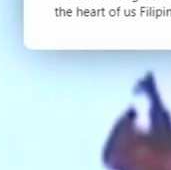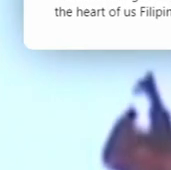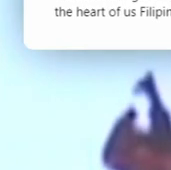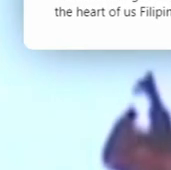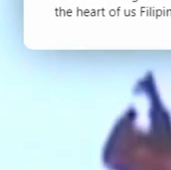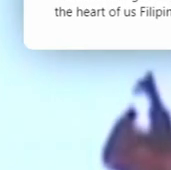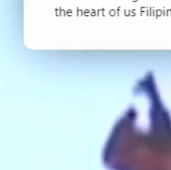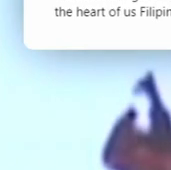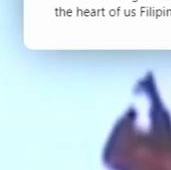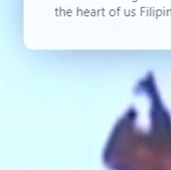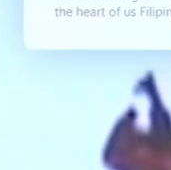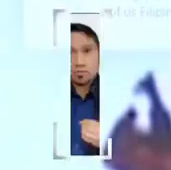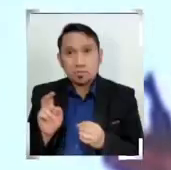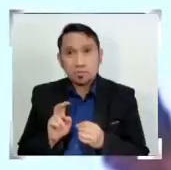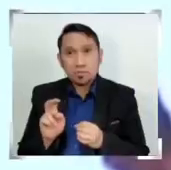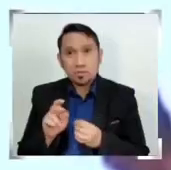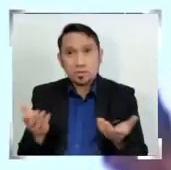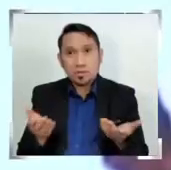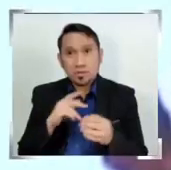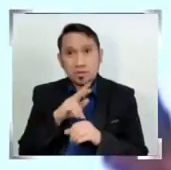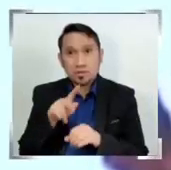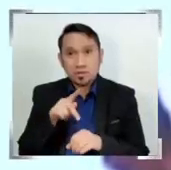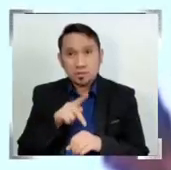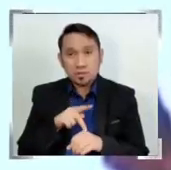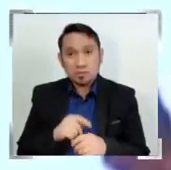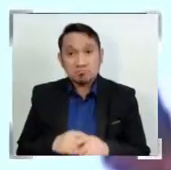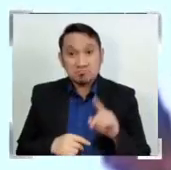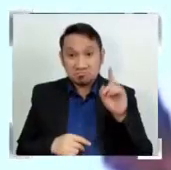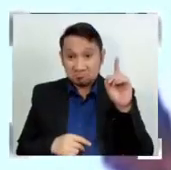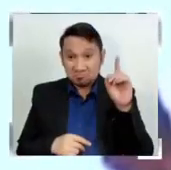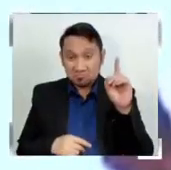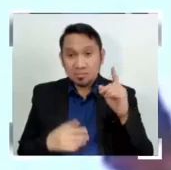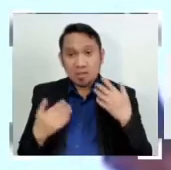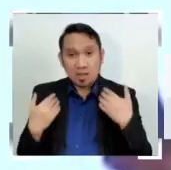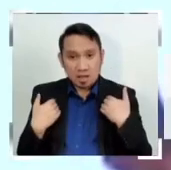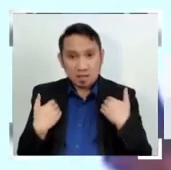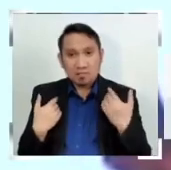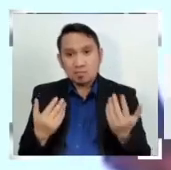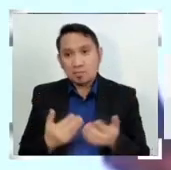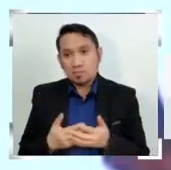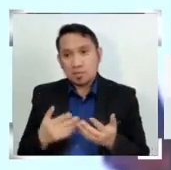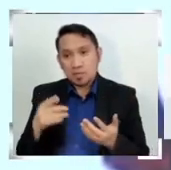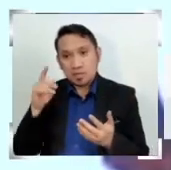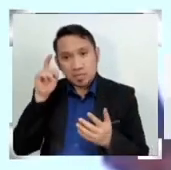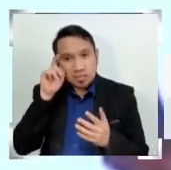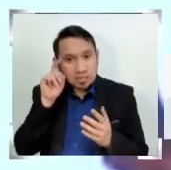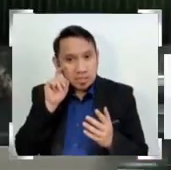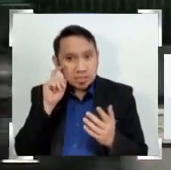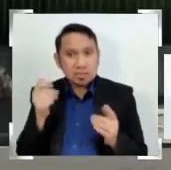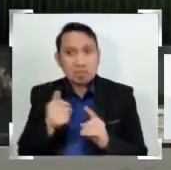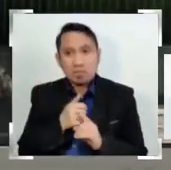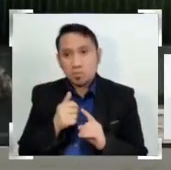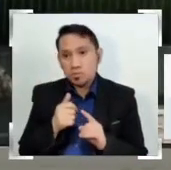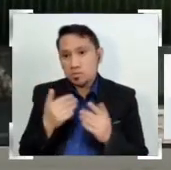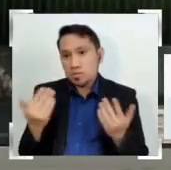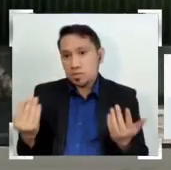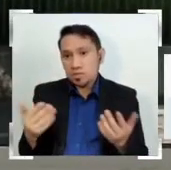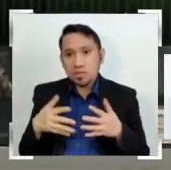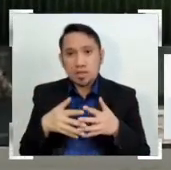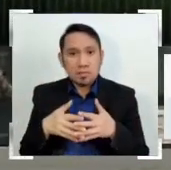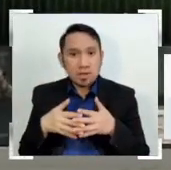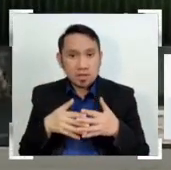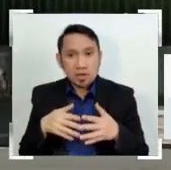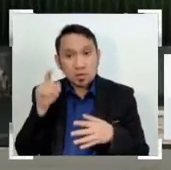sa turismo sa bansa. Si Kibuloy ay naharap sa sex trafficking charges sa Amerika. Paliwanag naman ng